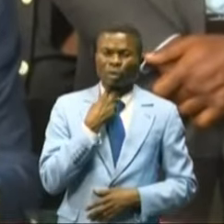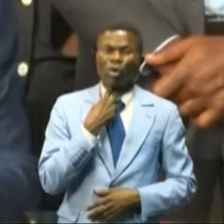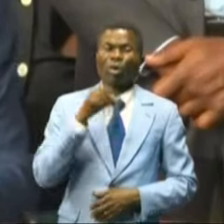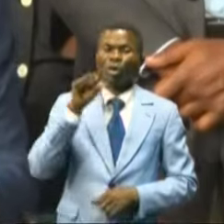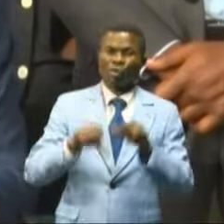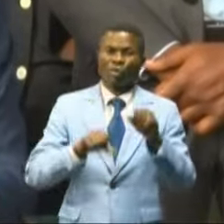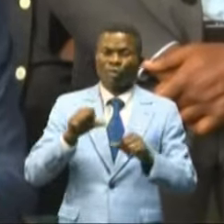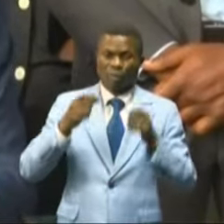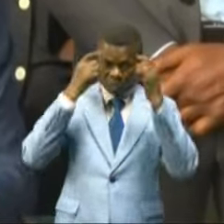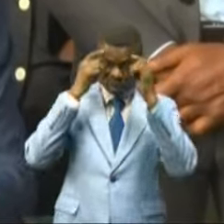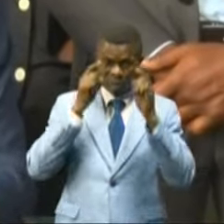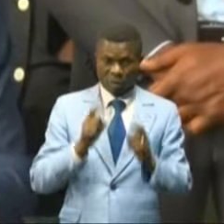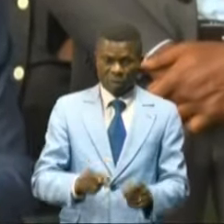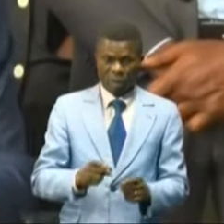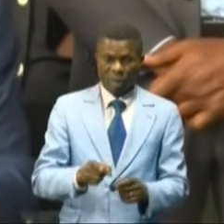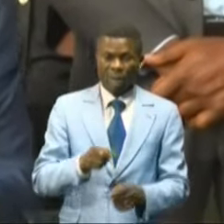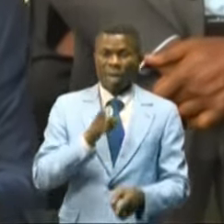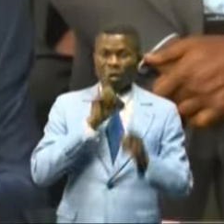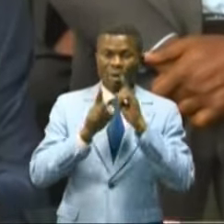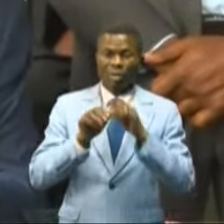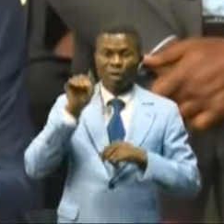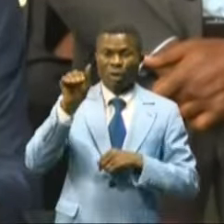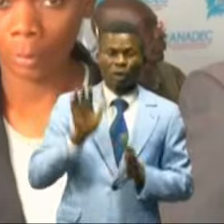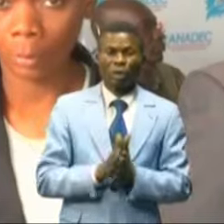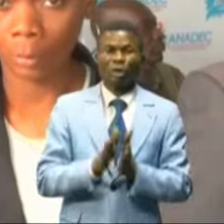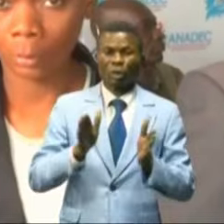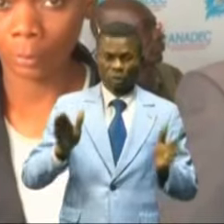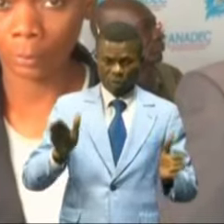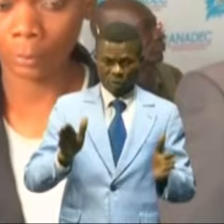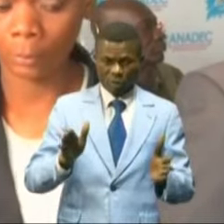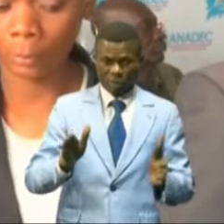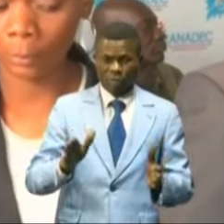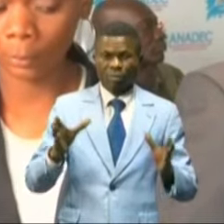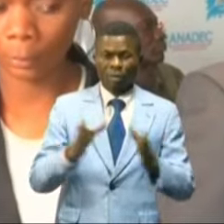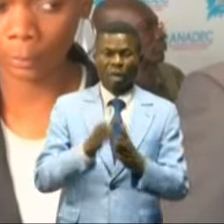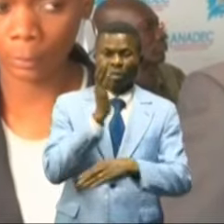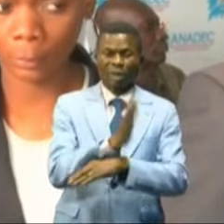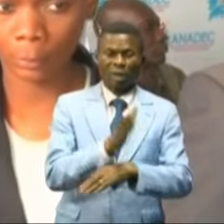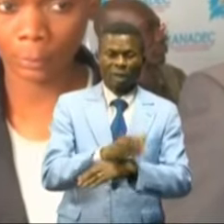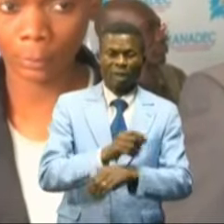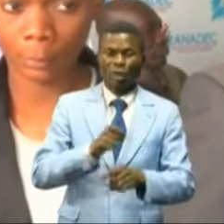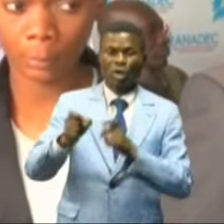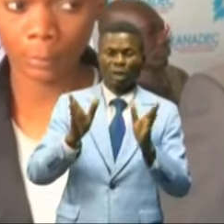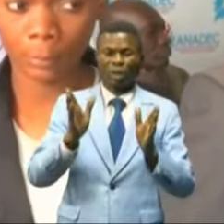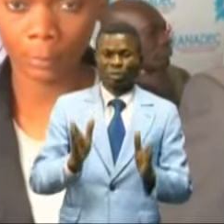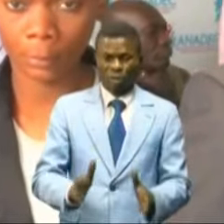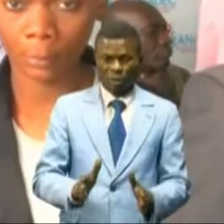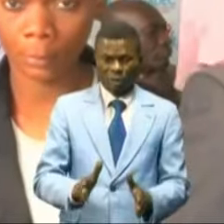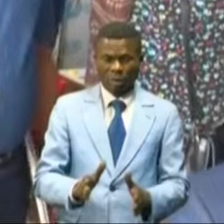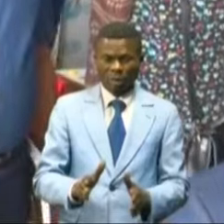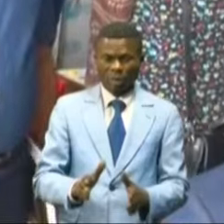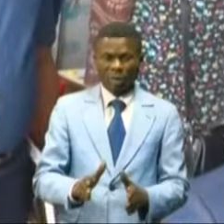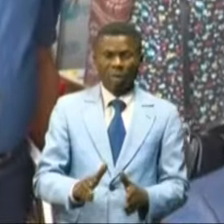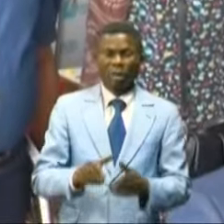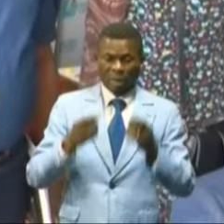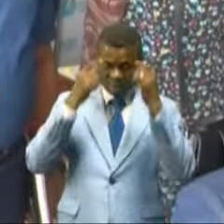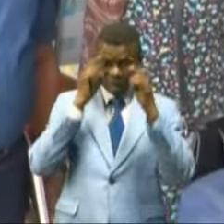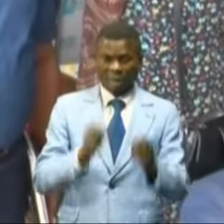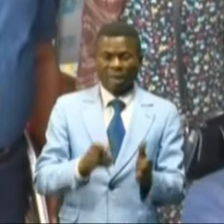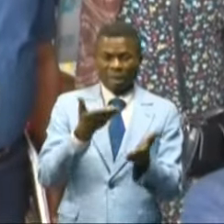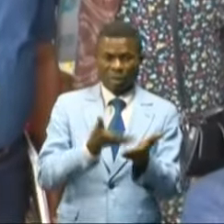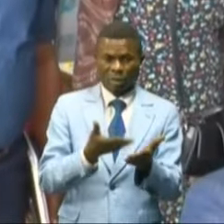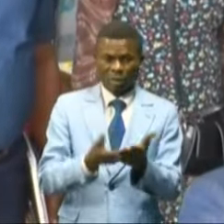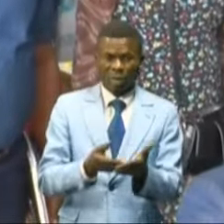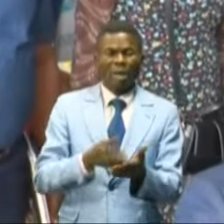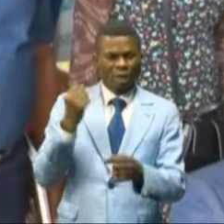des décisions de gestion du directeur général par le conseil d'administration, lesquelles sont prises pour le